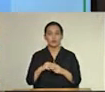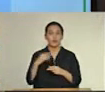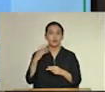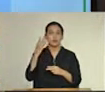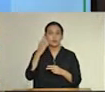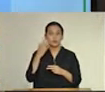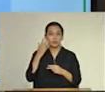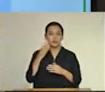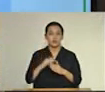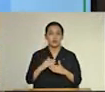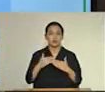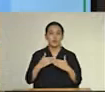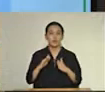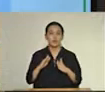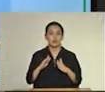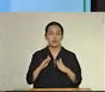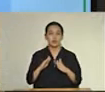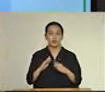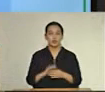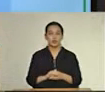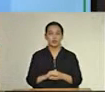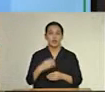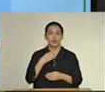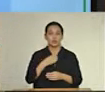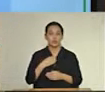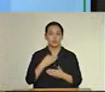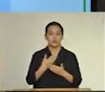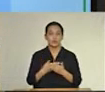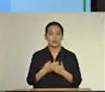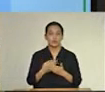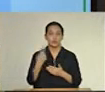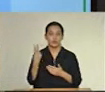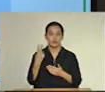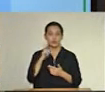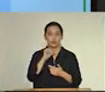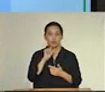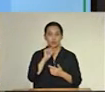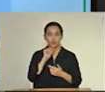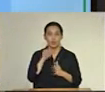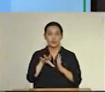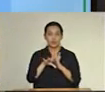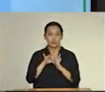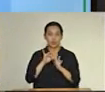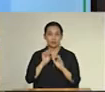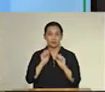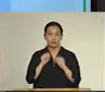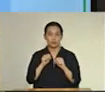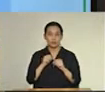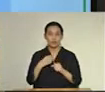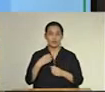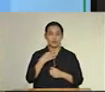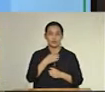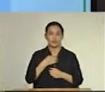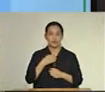ochishga asoslangan hisoblanadi. Bunda masalan, ikkita qushni olishimiz mumkin. Ularning